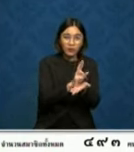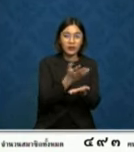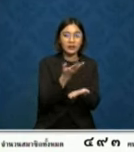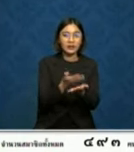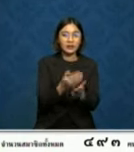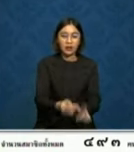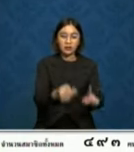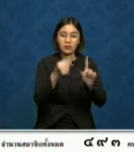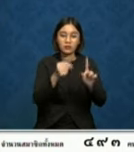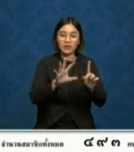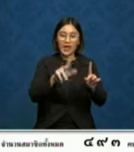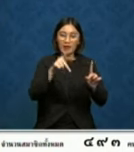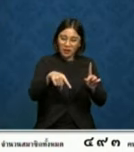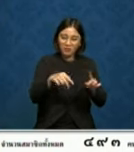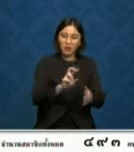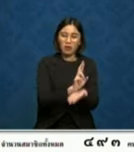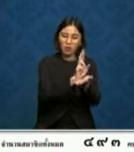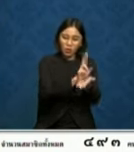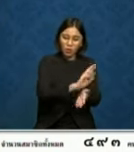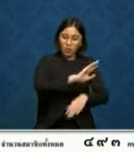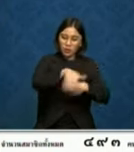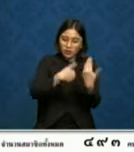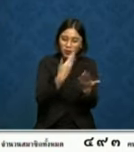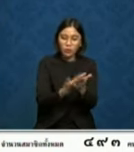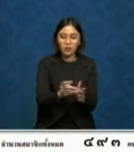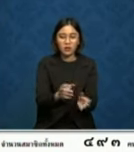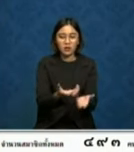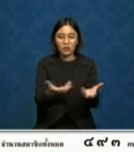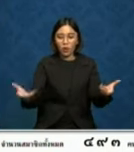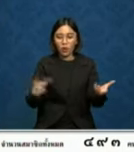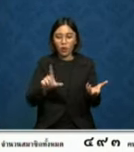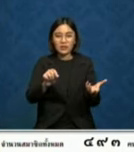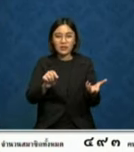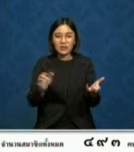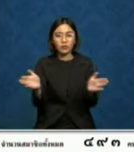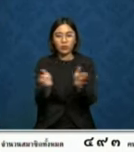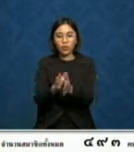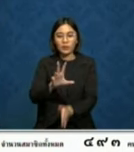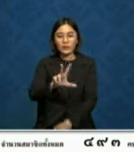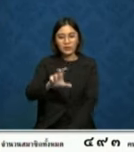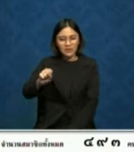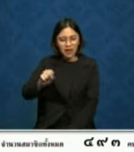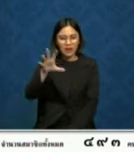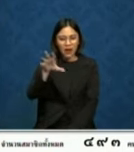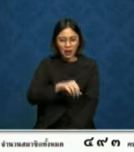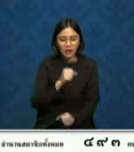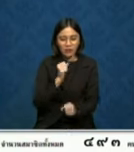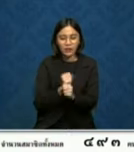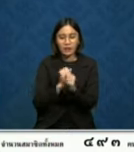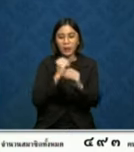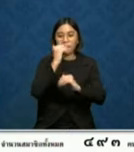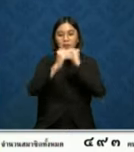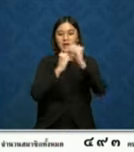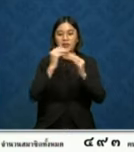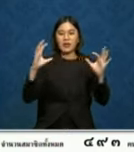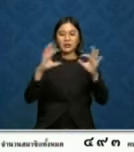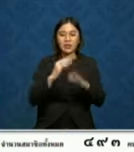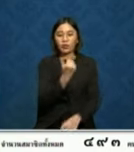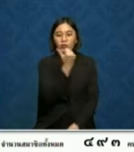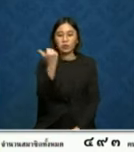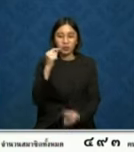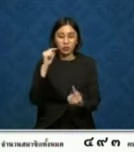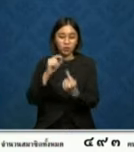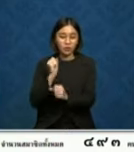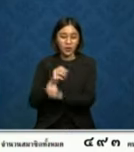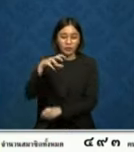ชุดละ 15,000บาทรวมทั้งหมด20ชุดเป็นเงินมูลค่า 300,000บาทเอามาพัฒนาในส่วนอื่นๆในองค์